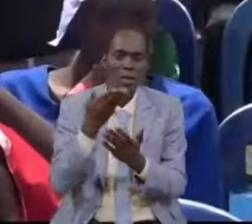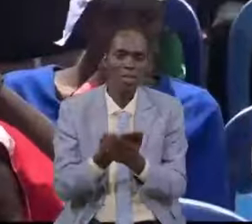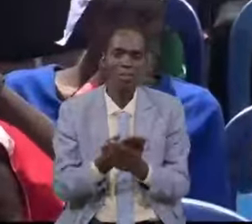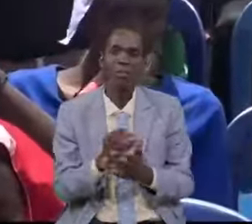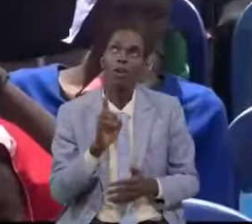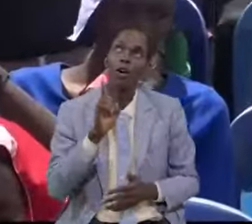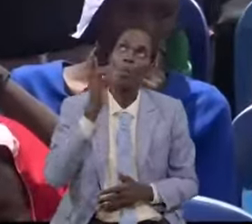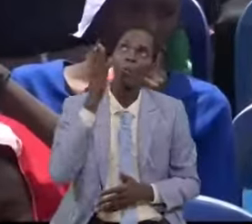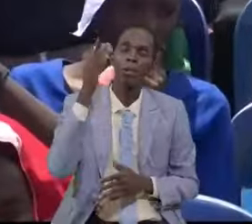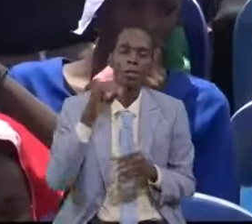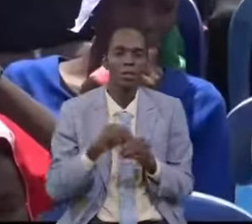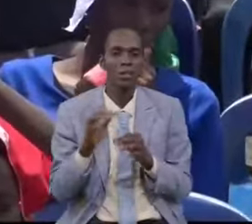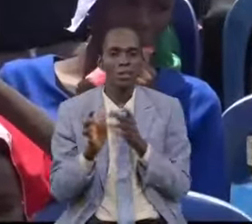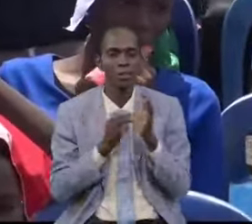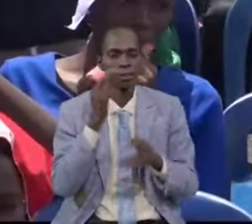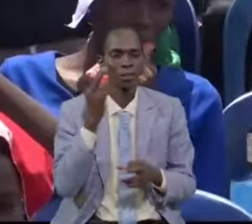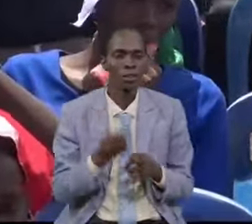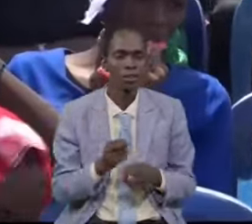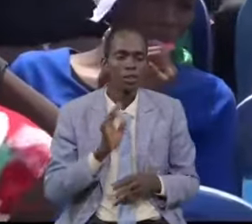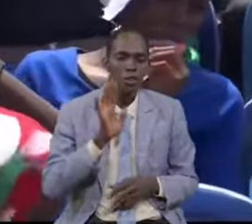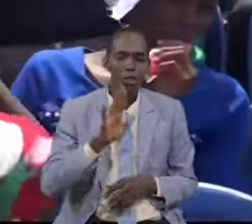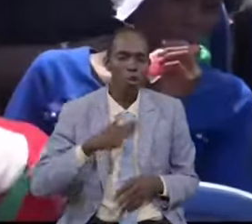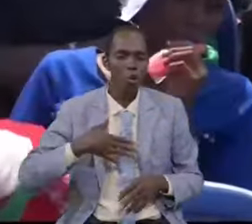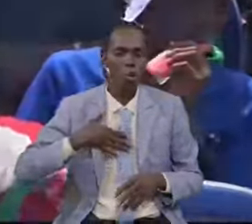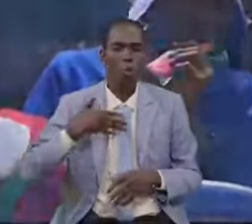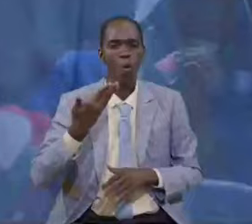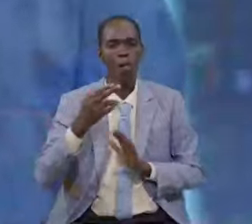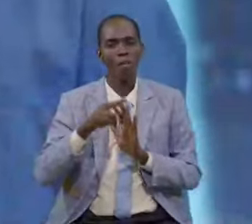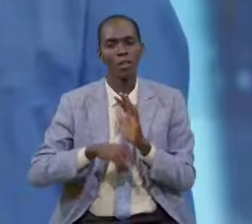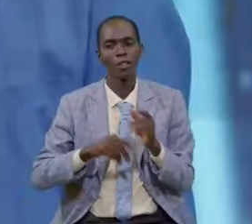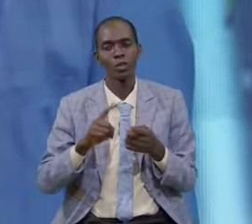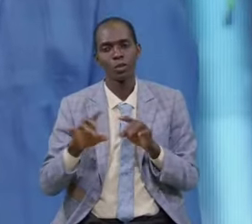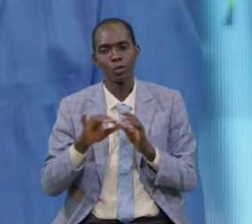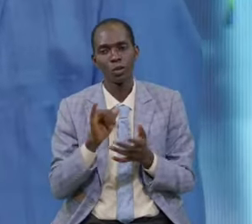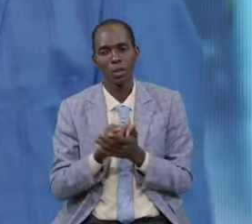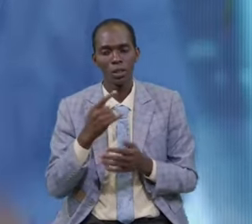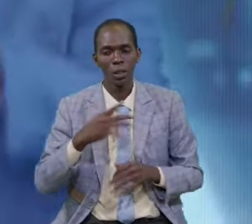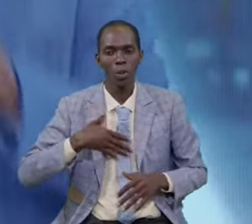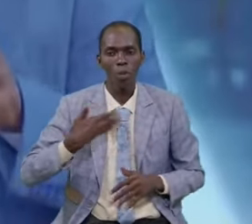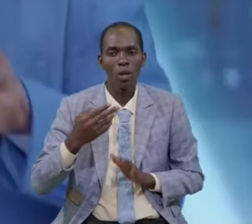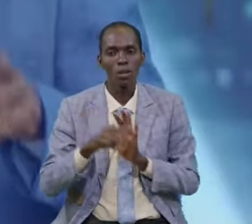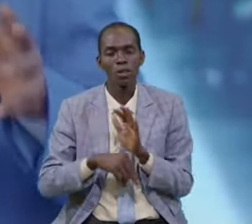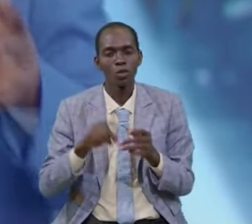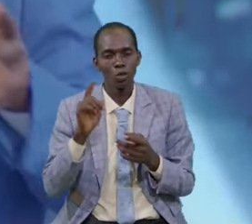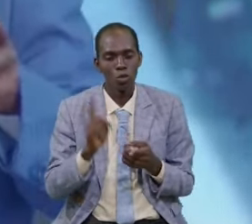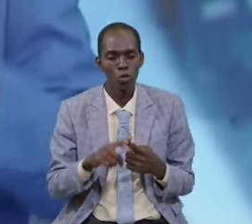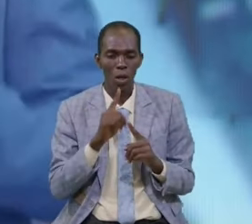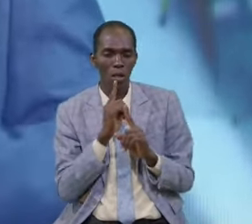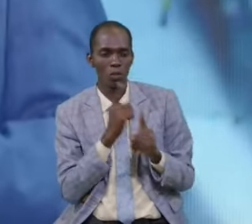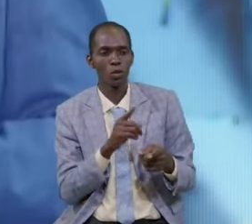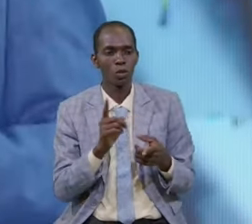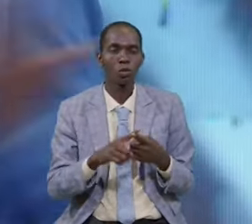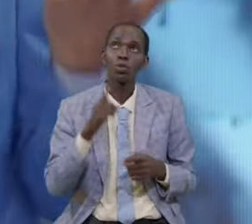Jésus. La volonté de le faire. La volonté de répondre à l'invitation du Dieu de gloire.